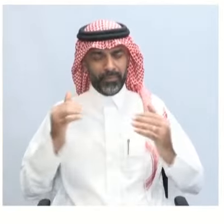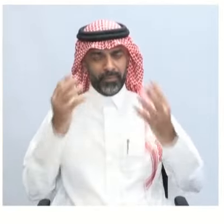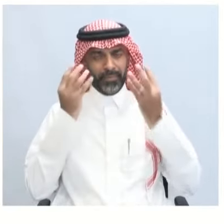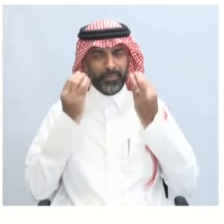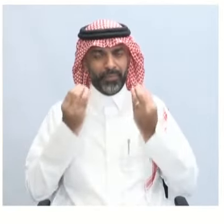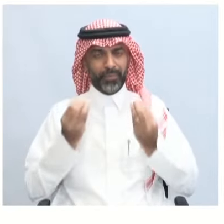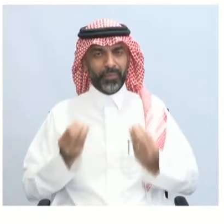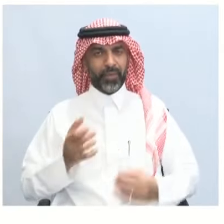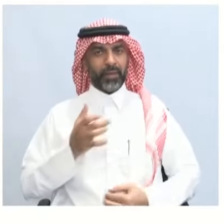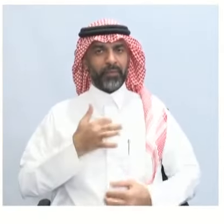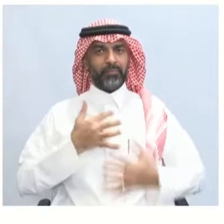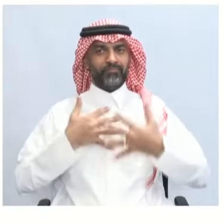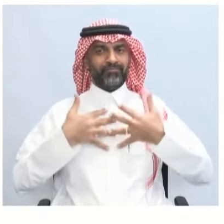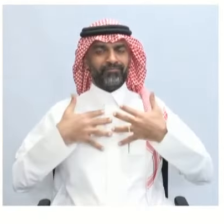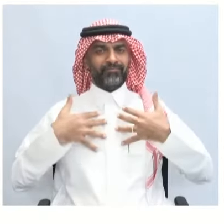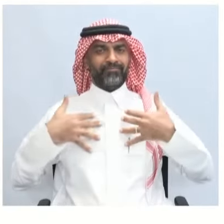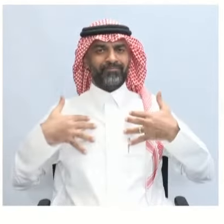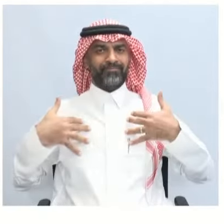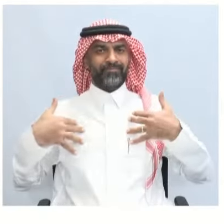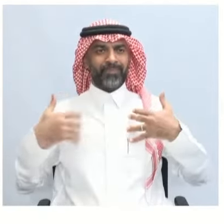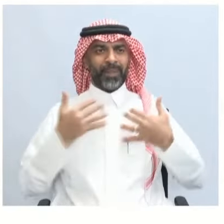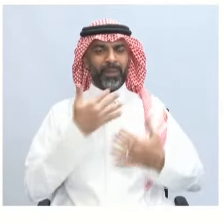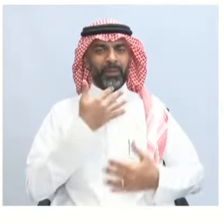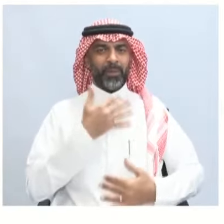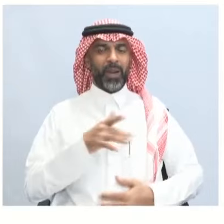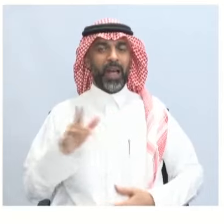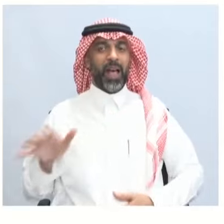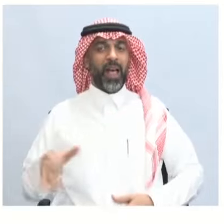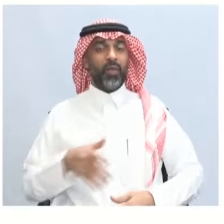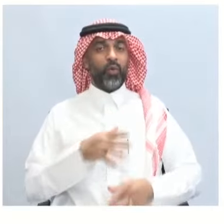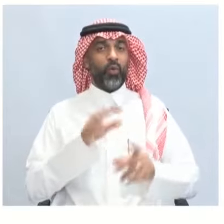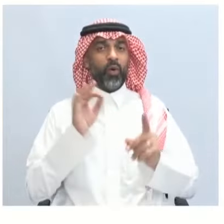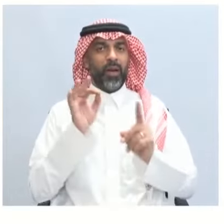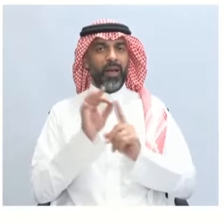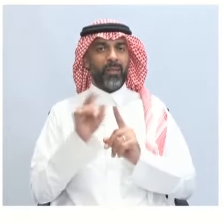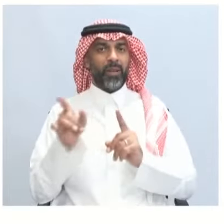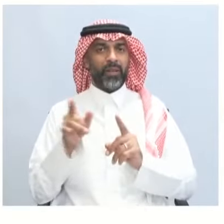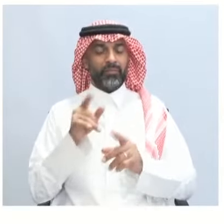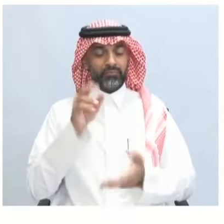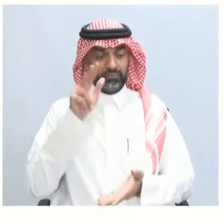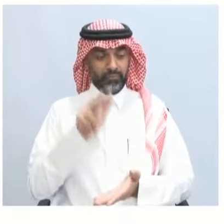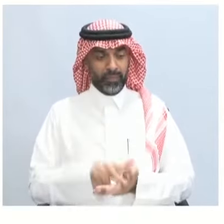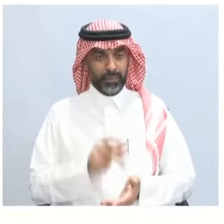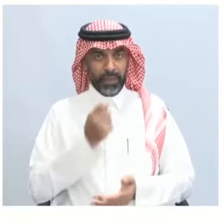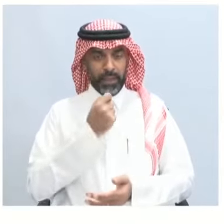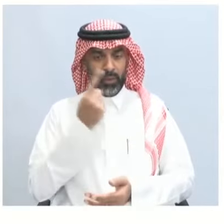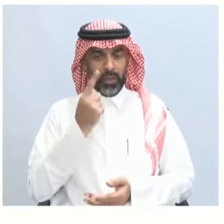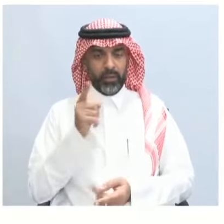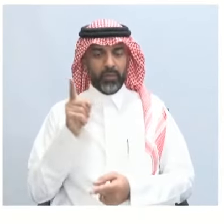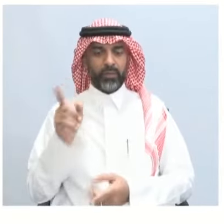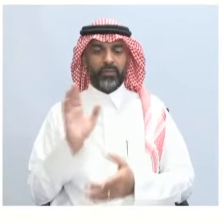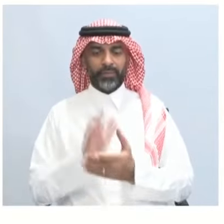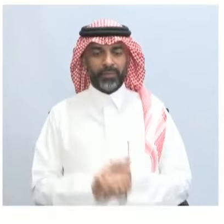ينشرح لهذا ذكرنا من اعظم ما يحققه الفرد حينما يطبق التوحيد هذه النتيجه